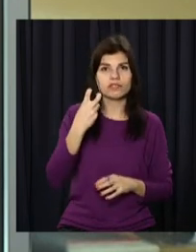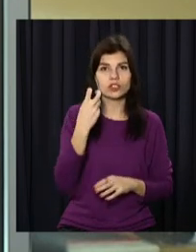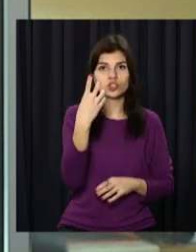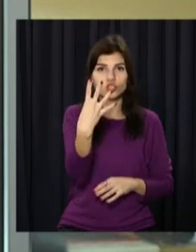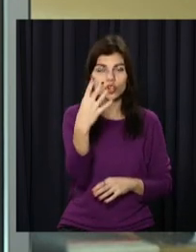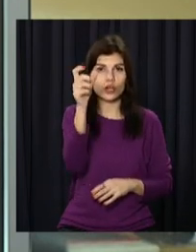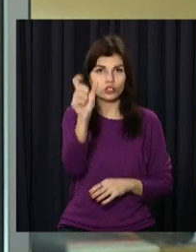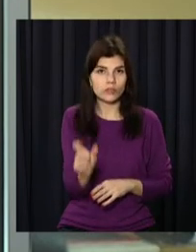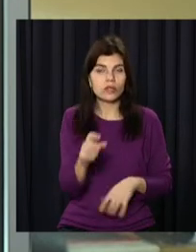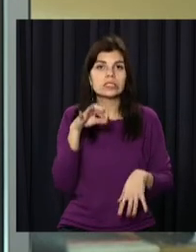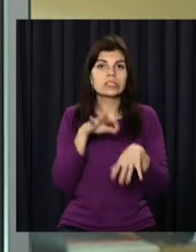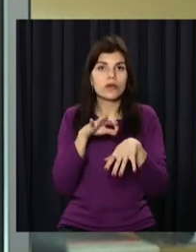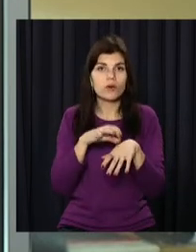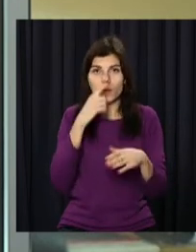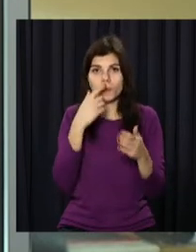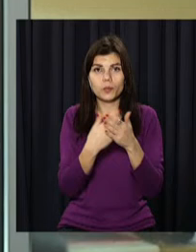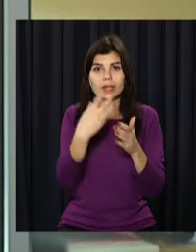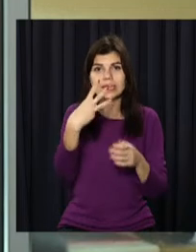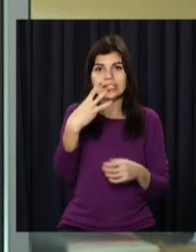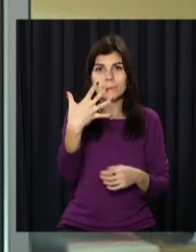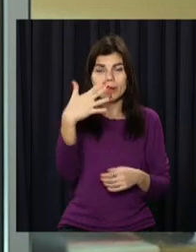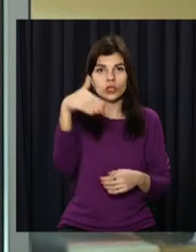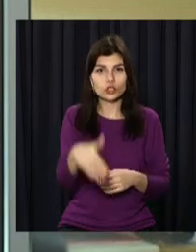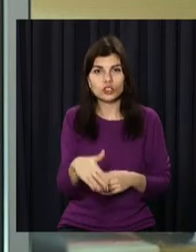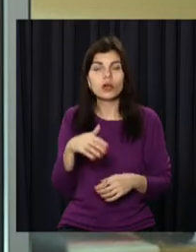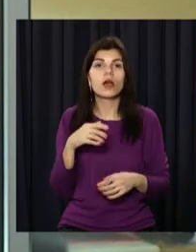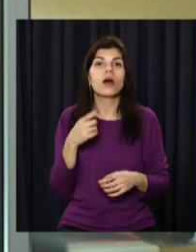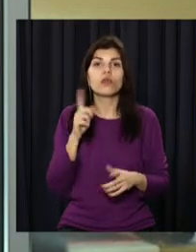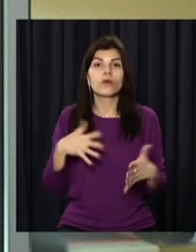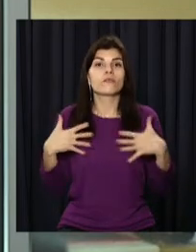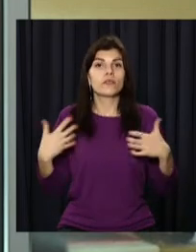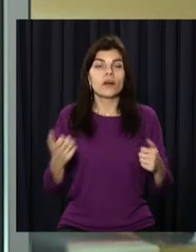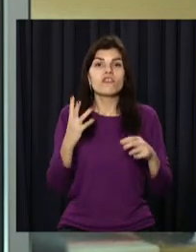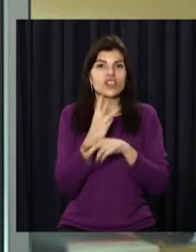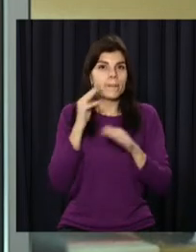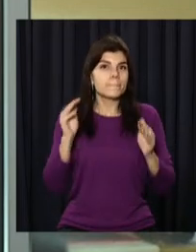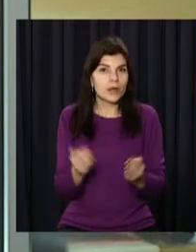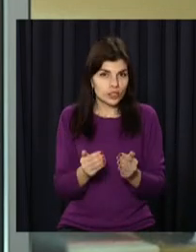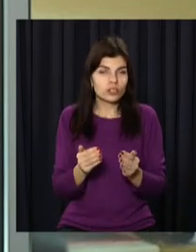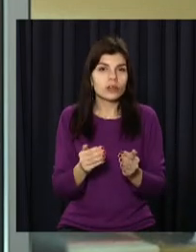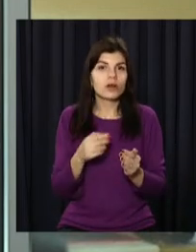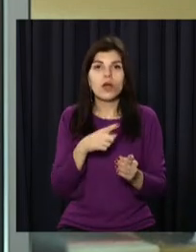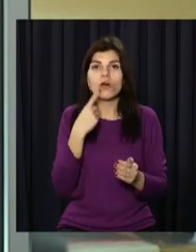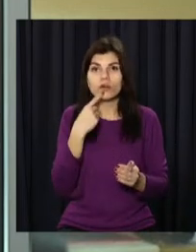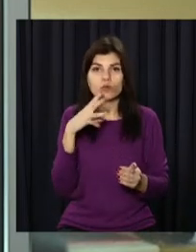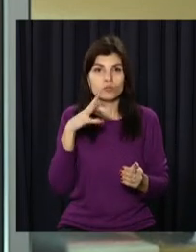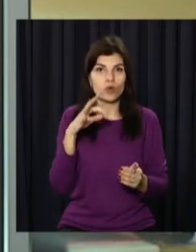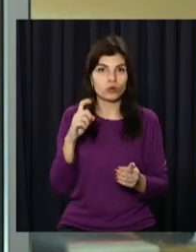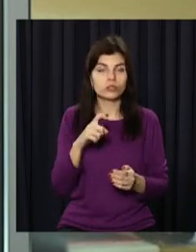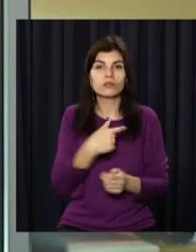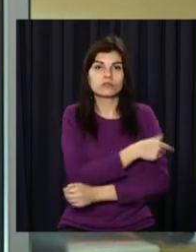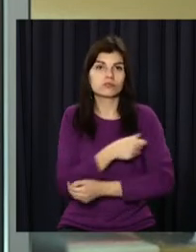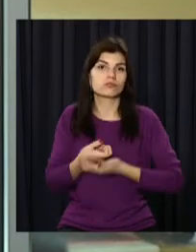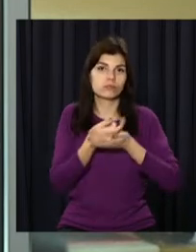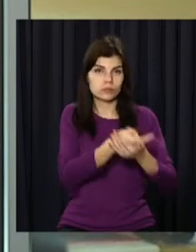204 людини. Захворіли понад 35 тисяч. Водночас одужали втричі менше пацієнтів, говорять у МОЗ.